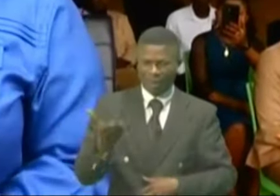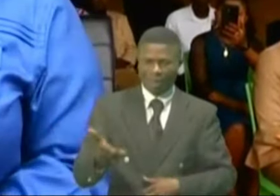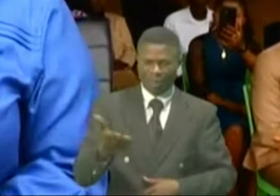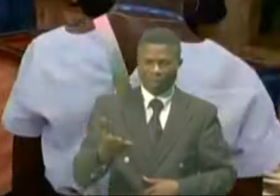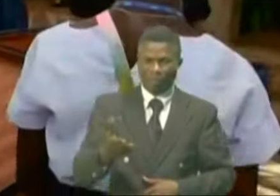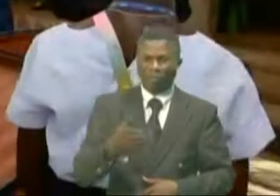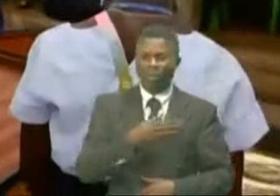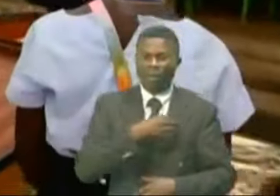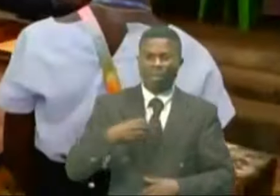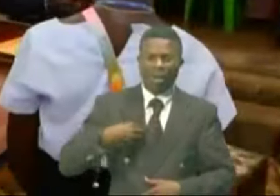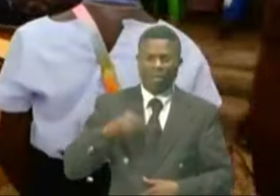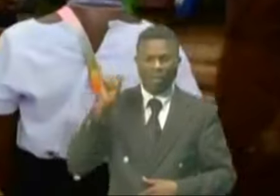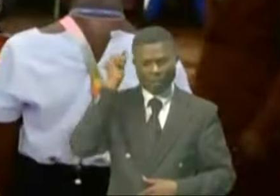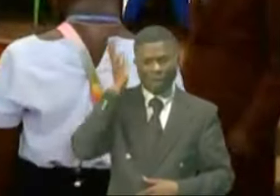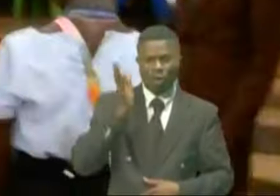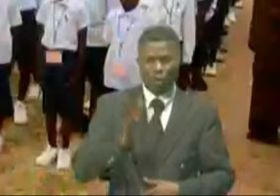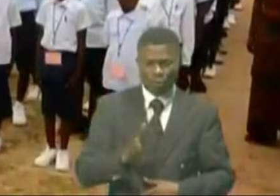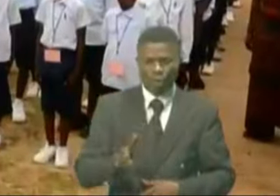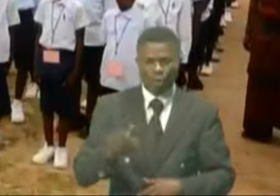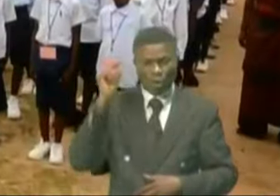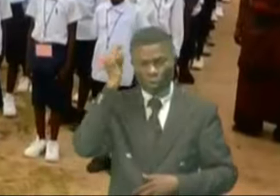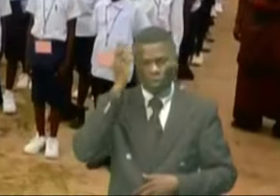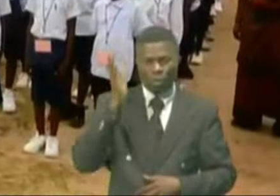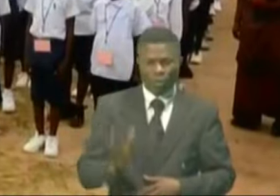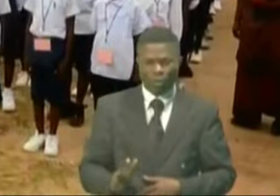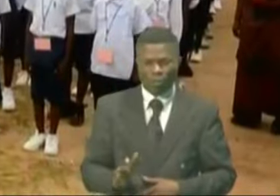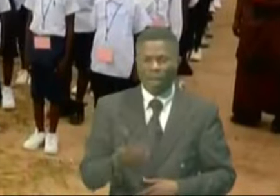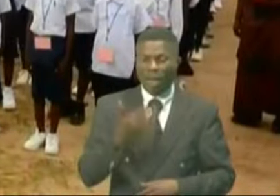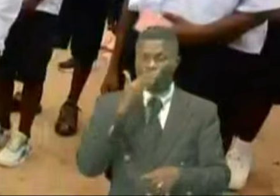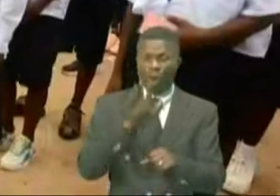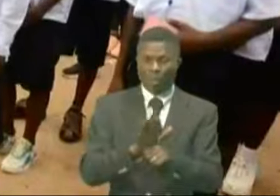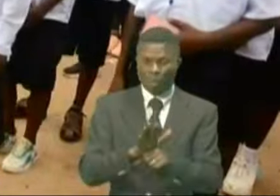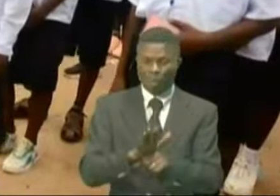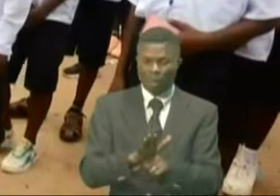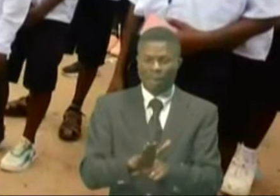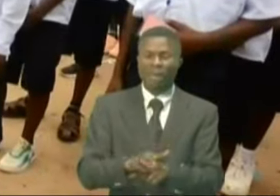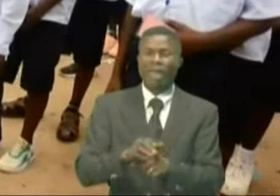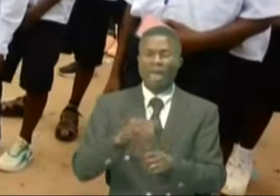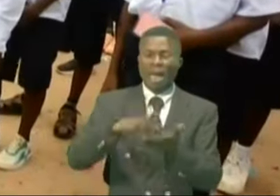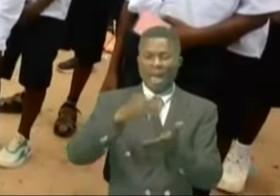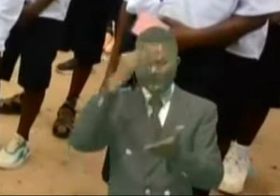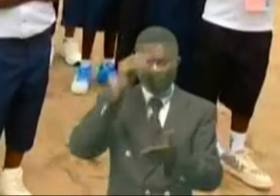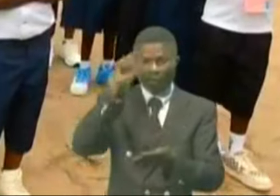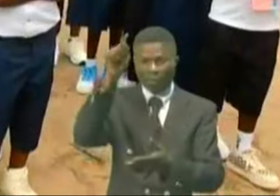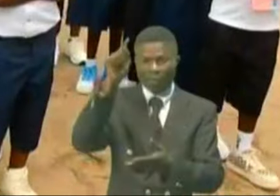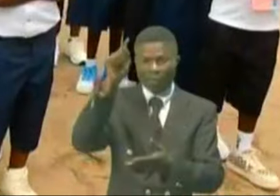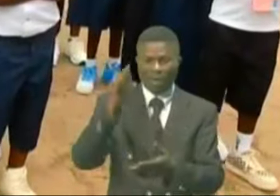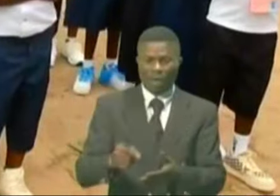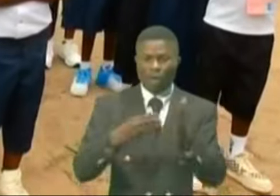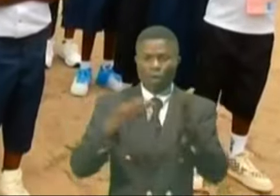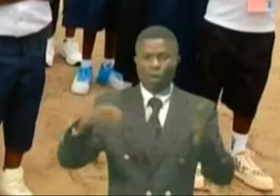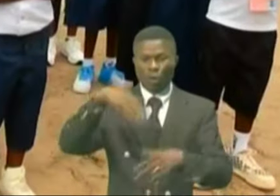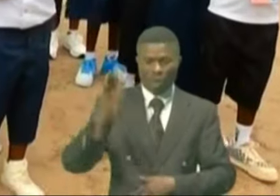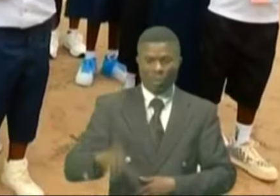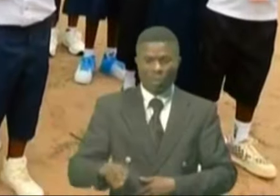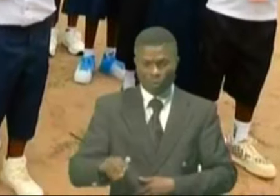une bourse à celle ou celui qui aura obtenu plus de 90% à l'issue de l'année